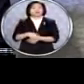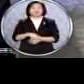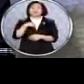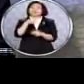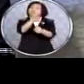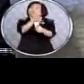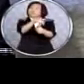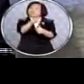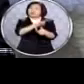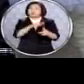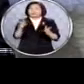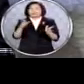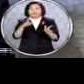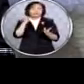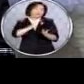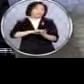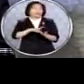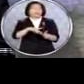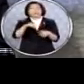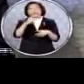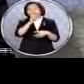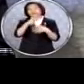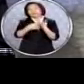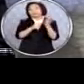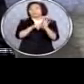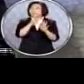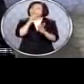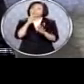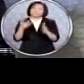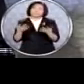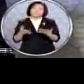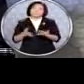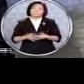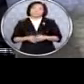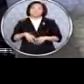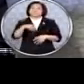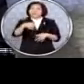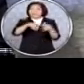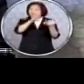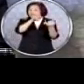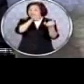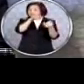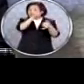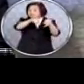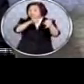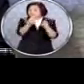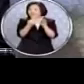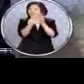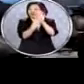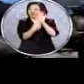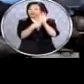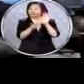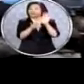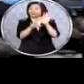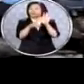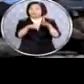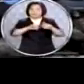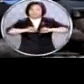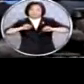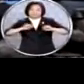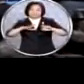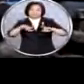方自我矛盾，言行不一。同样的，你刚刚特别解释这个你们这个竞选